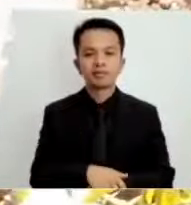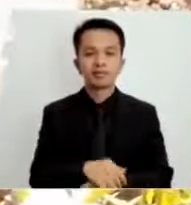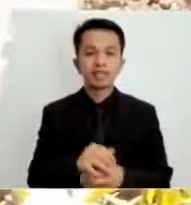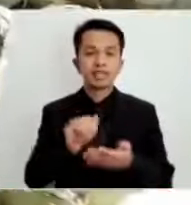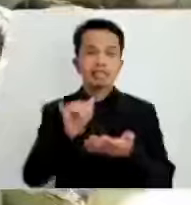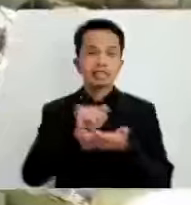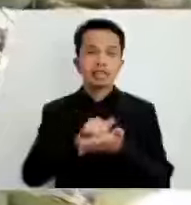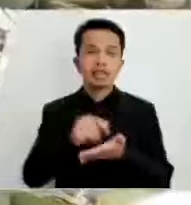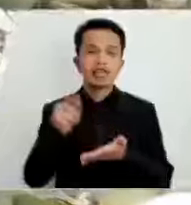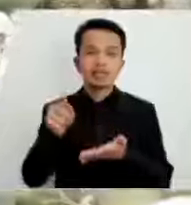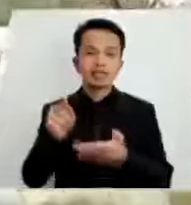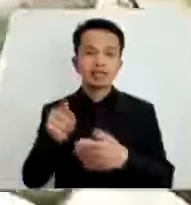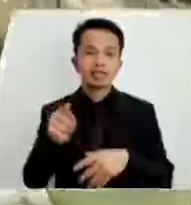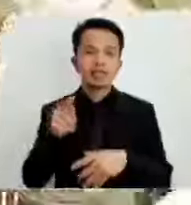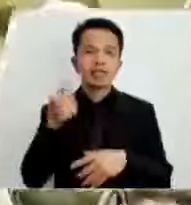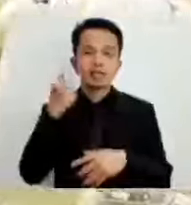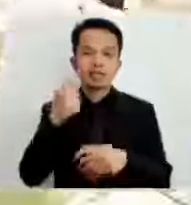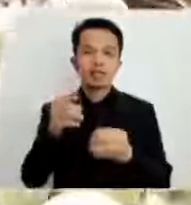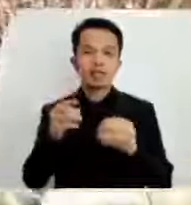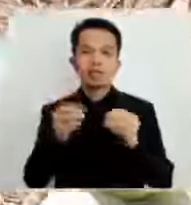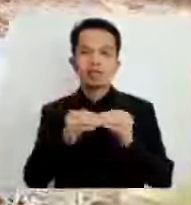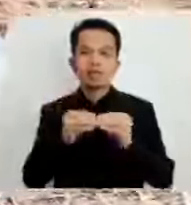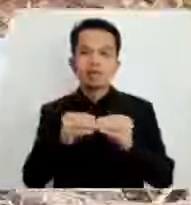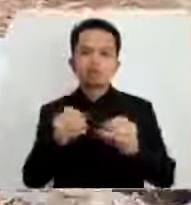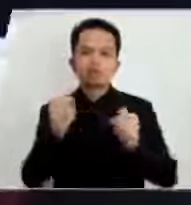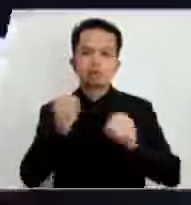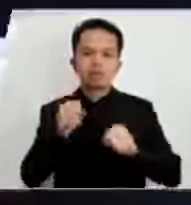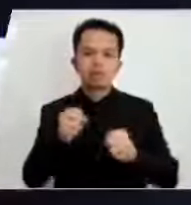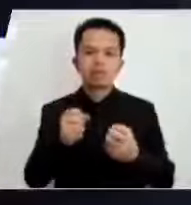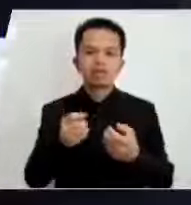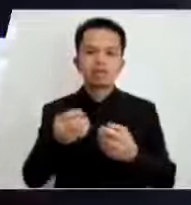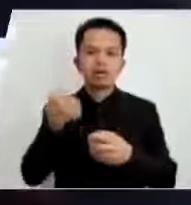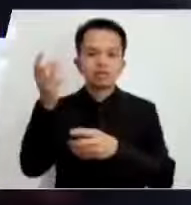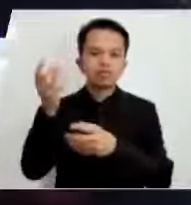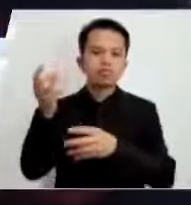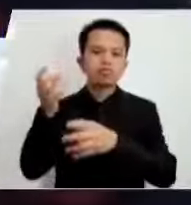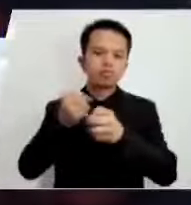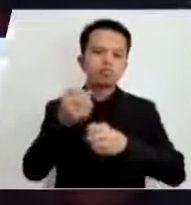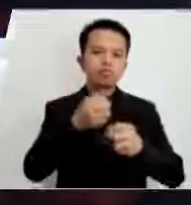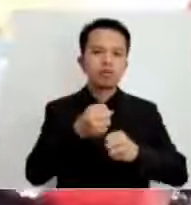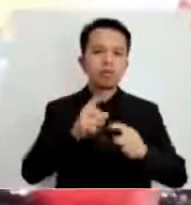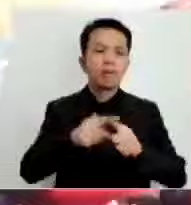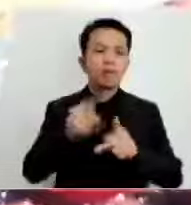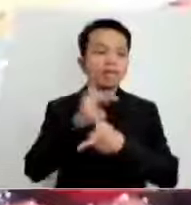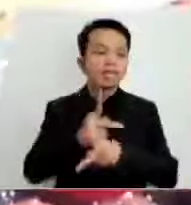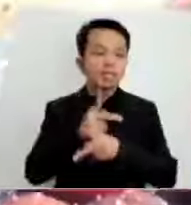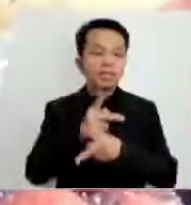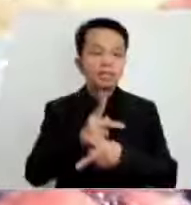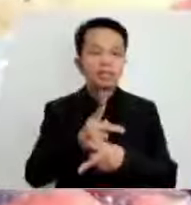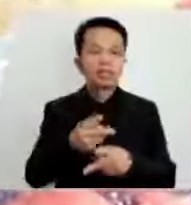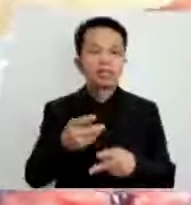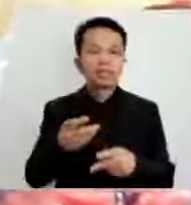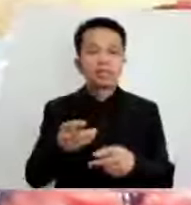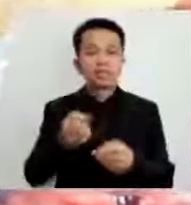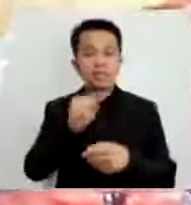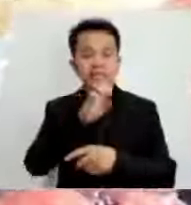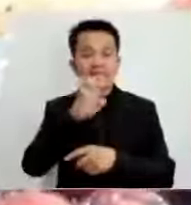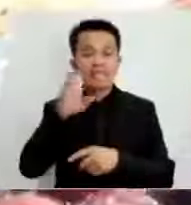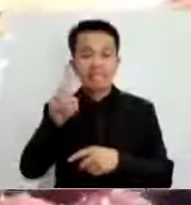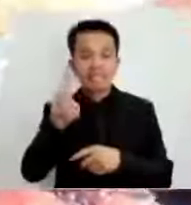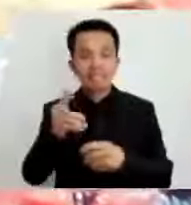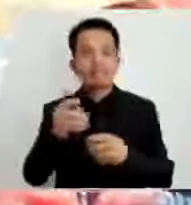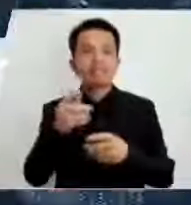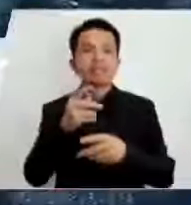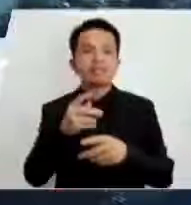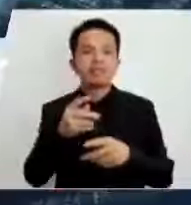kabur pwedeng maguwi bast ang kondisyon maing at naiwan ng mga buto ng pakwan para maitanim ng mga